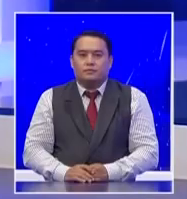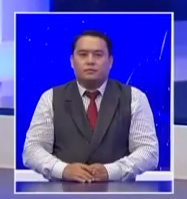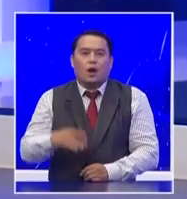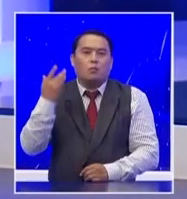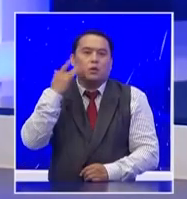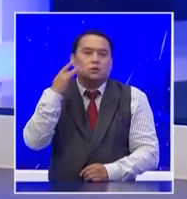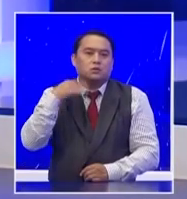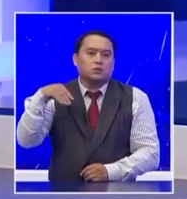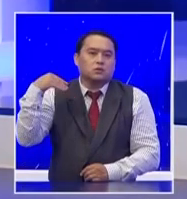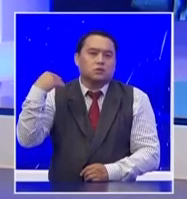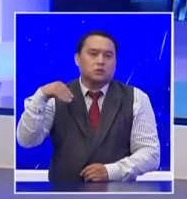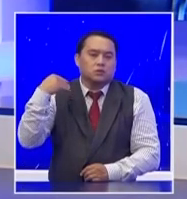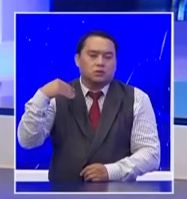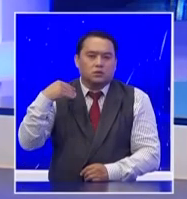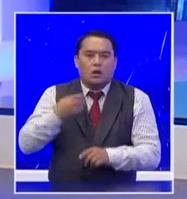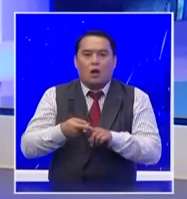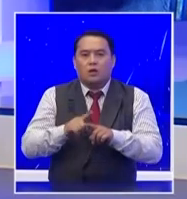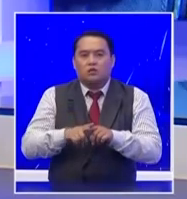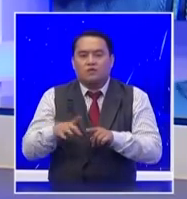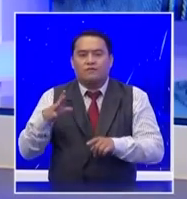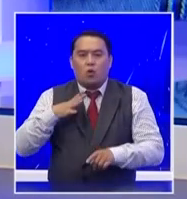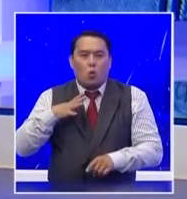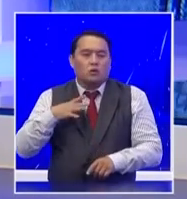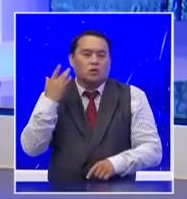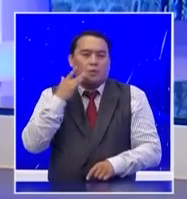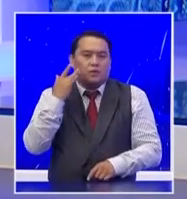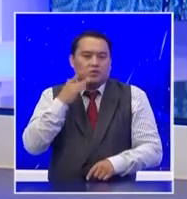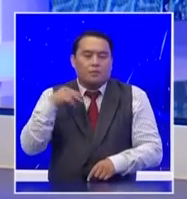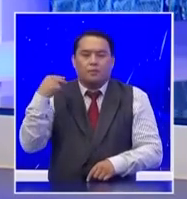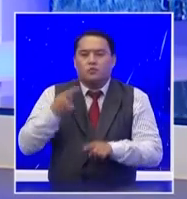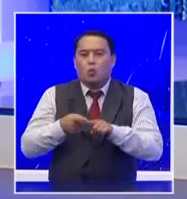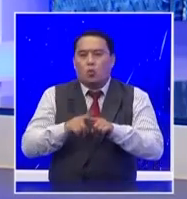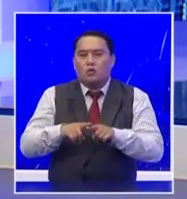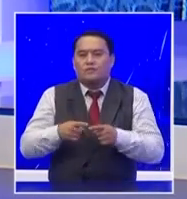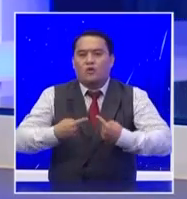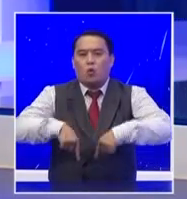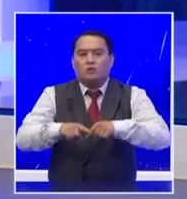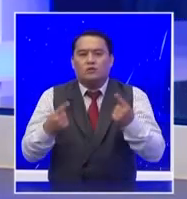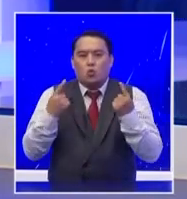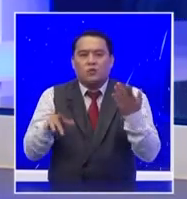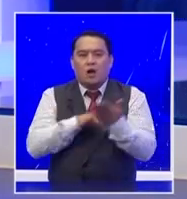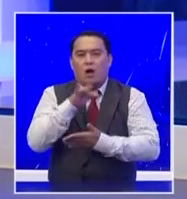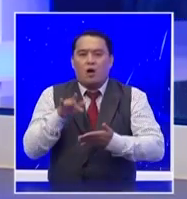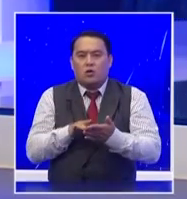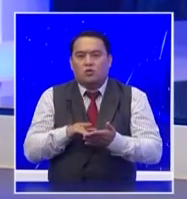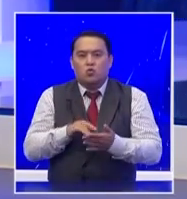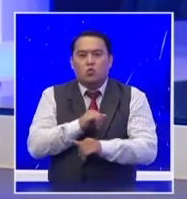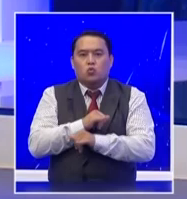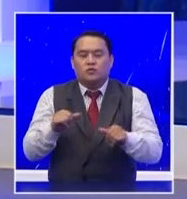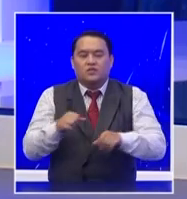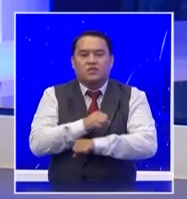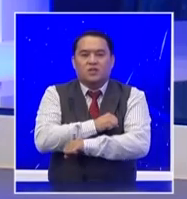Президент США Дональд Трамп обещал направить больше сотрудников федеральных правоохранительных органов в крупные города, столкнувшиеся с ростом